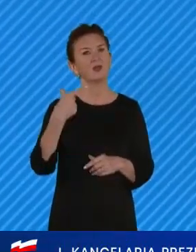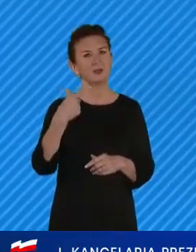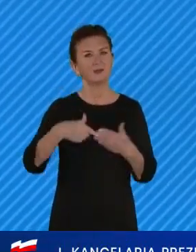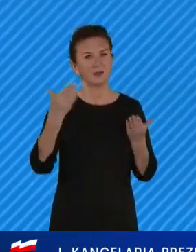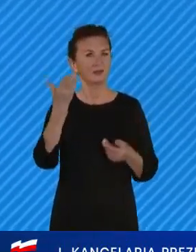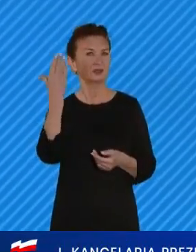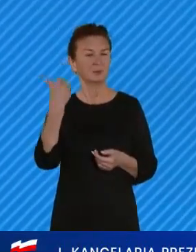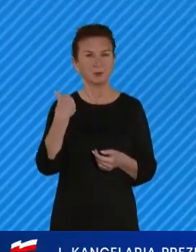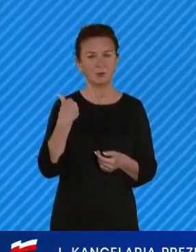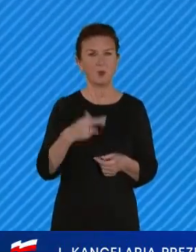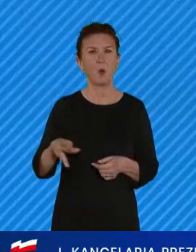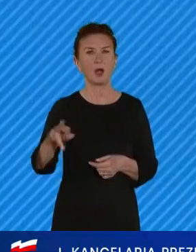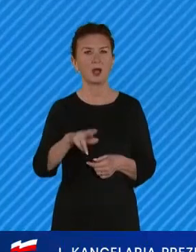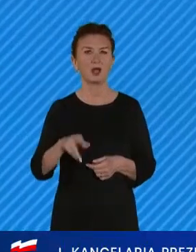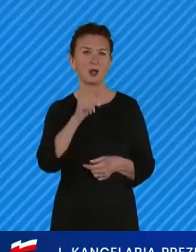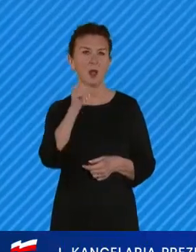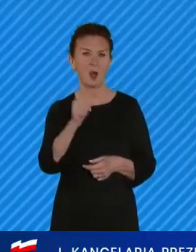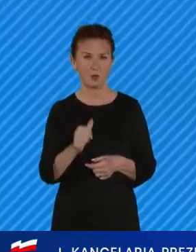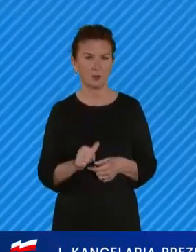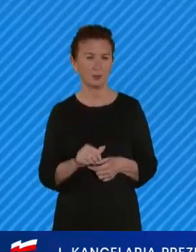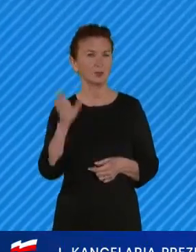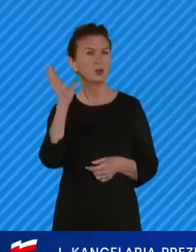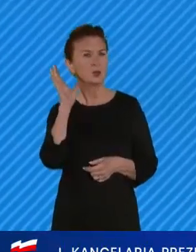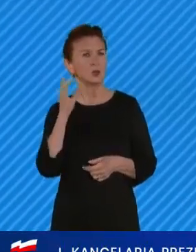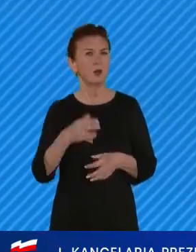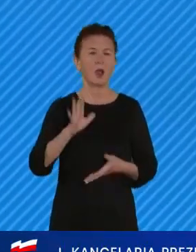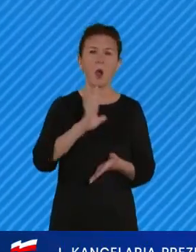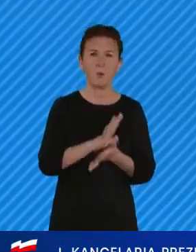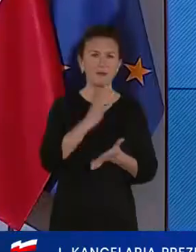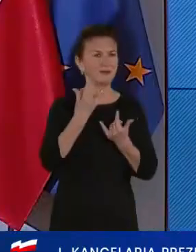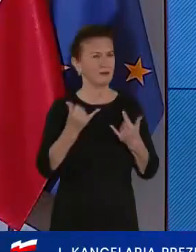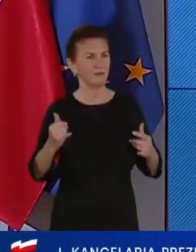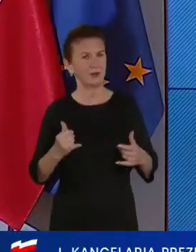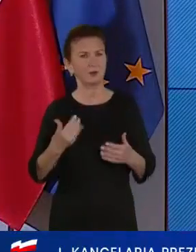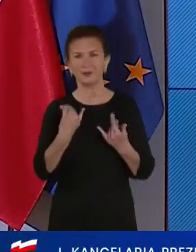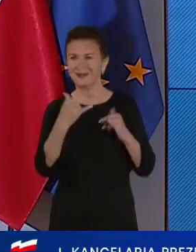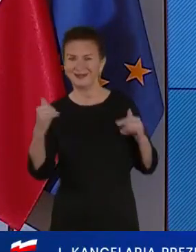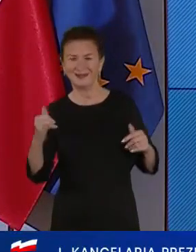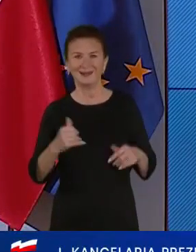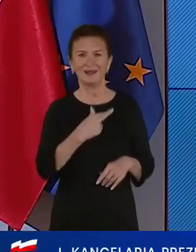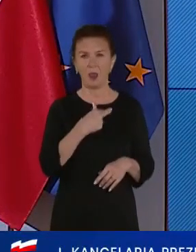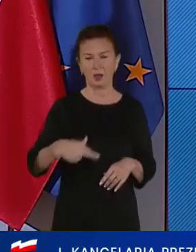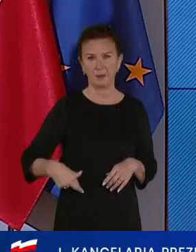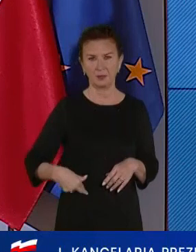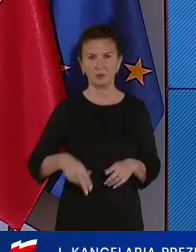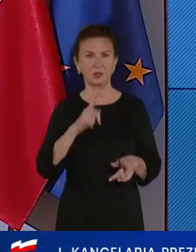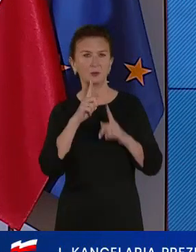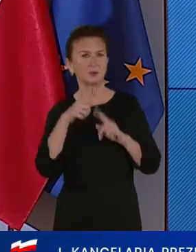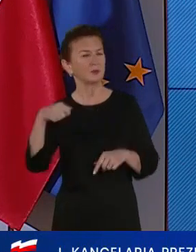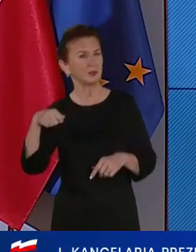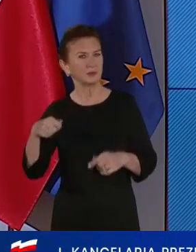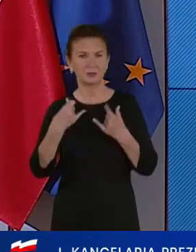Rada Europejska. Wysłuchałem opinii bardzo wielu premierów, rozmawiałem z nimi, z prezydentami i wiem,